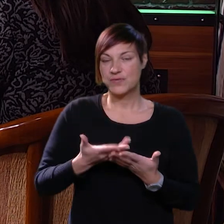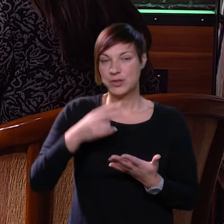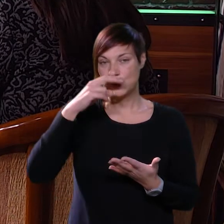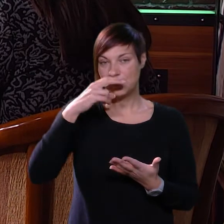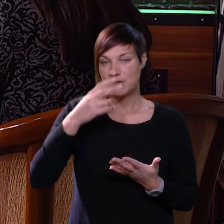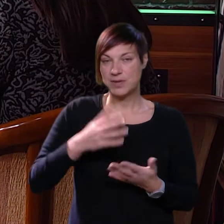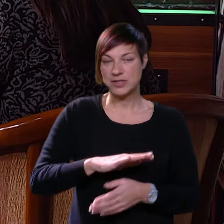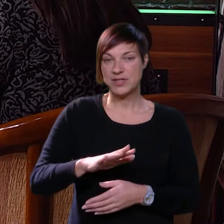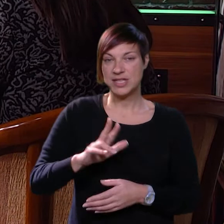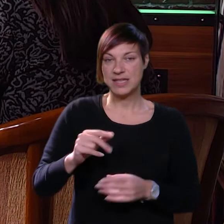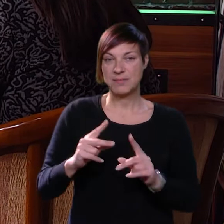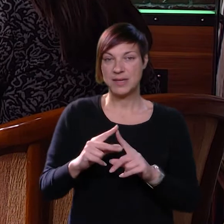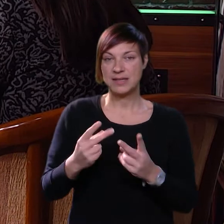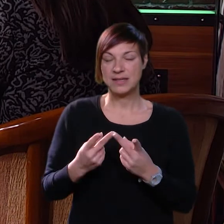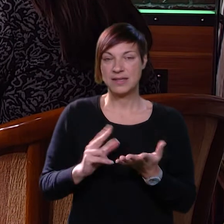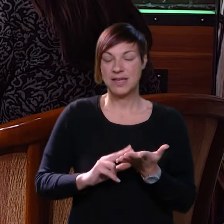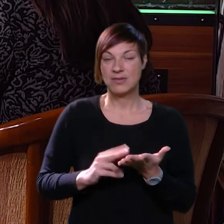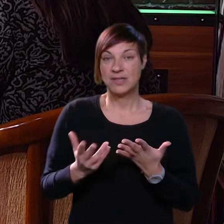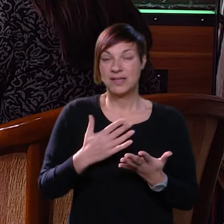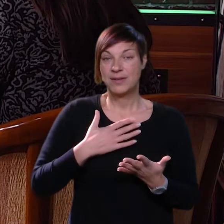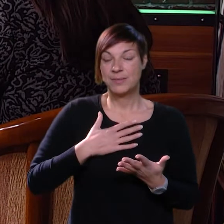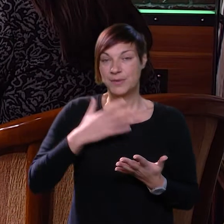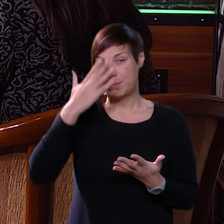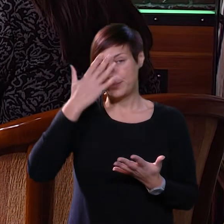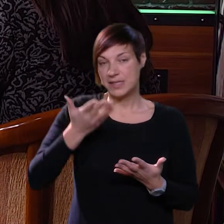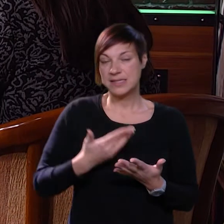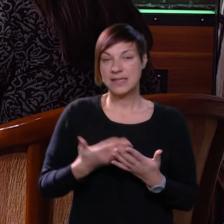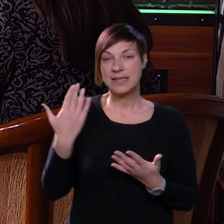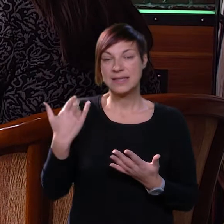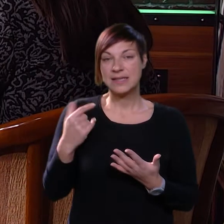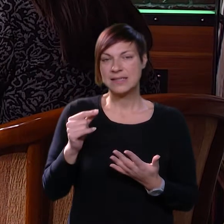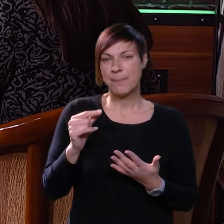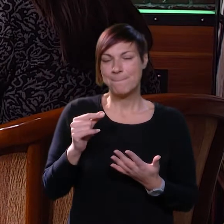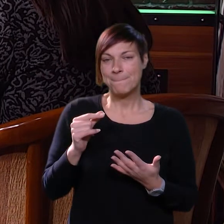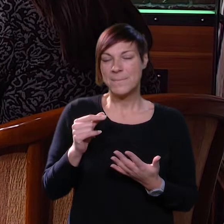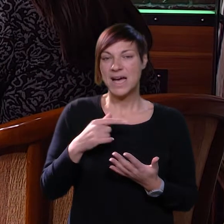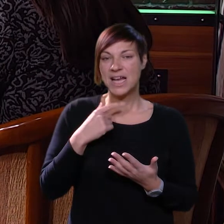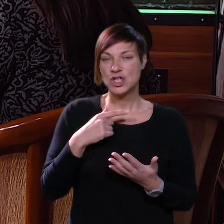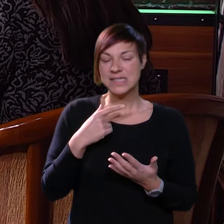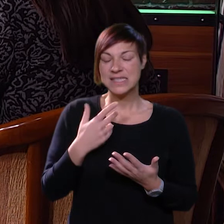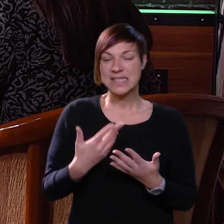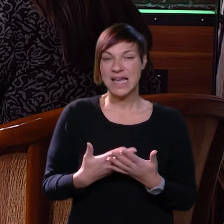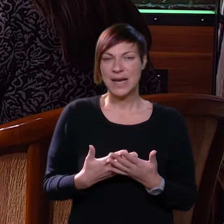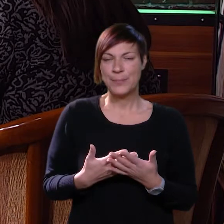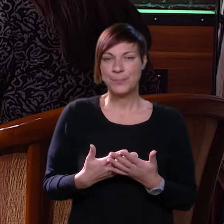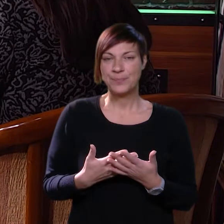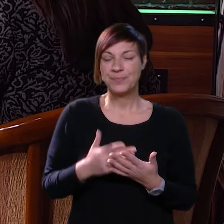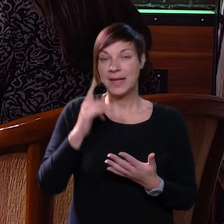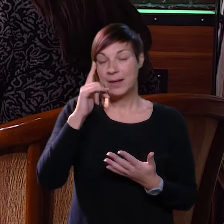kažu vam tu informaciju, vaše dijete ima Down sindrom. Ja moram priznat da ja tada o Down sindromu sam znala jako, jako, jako